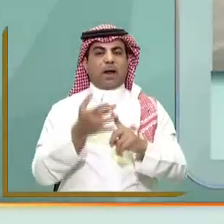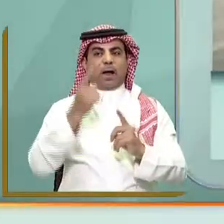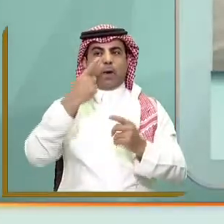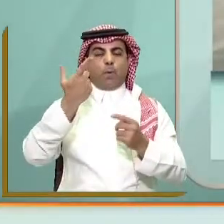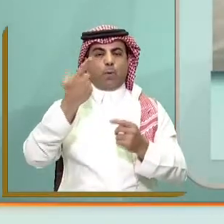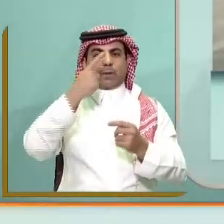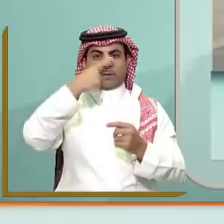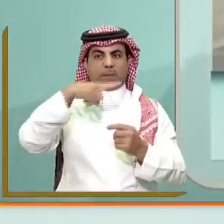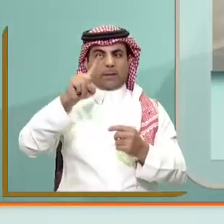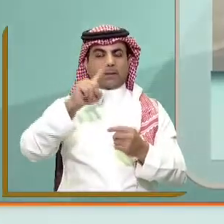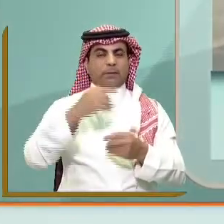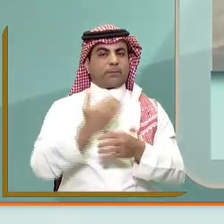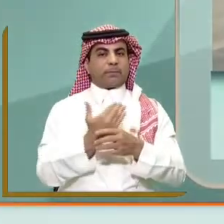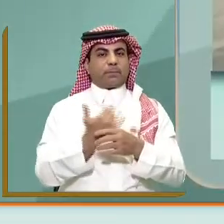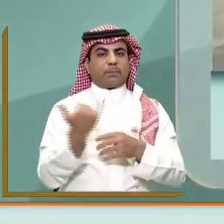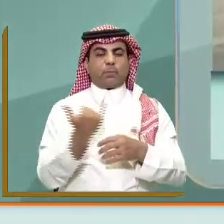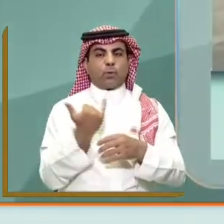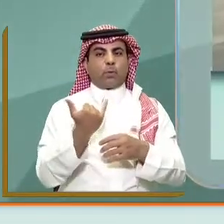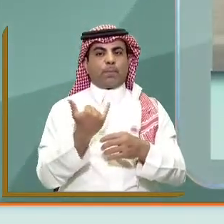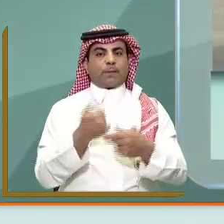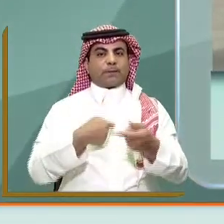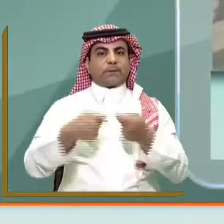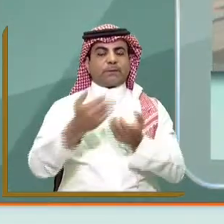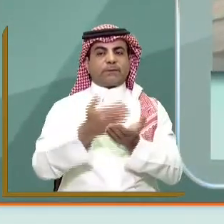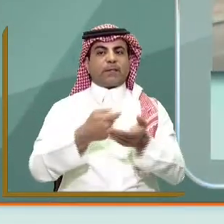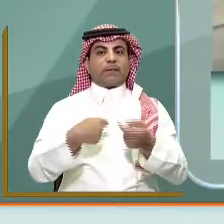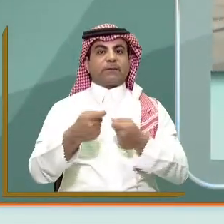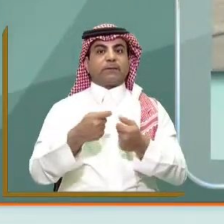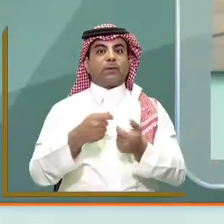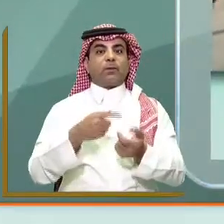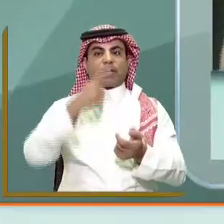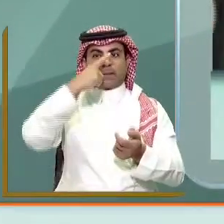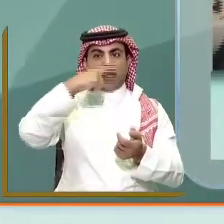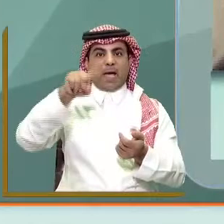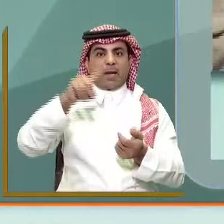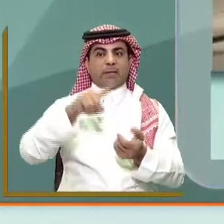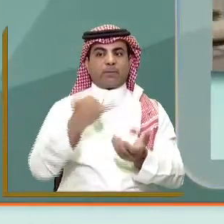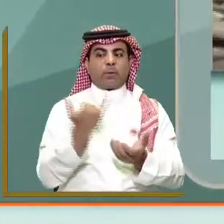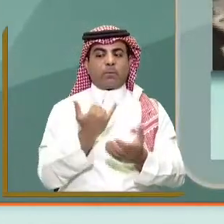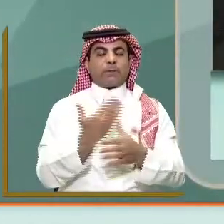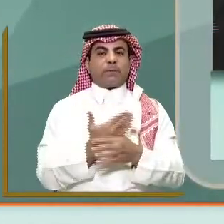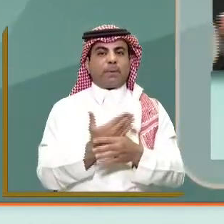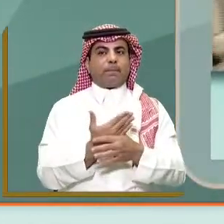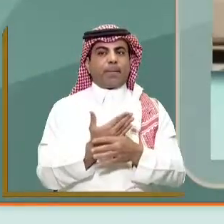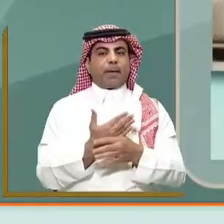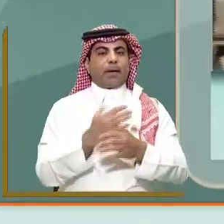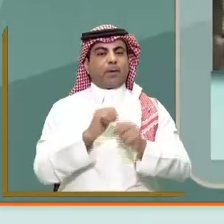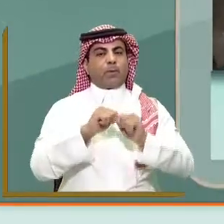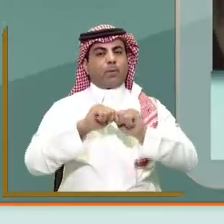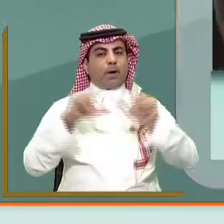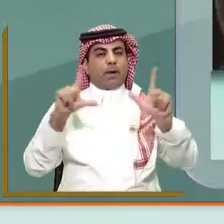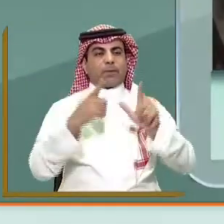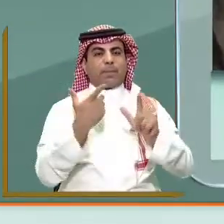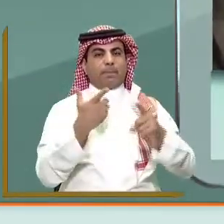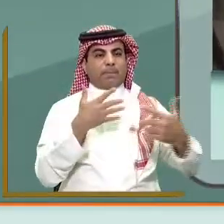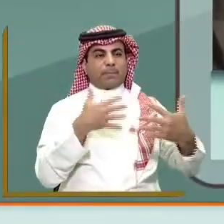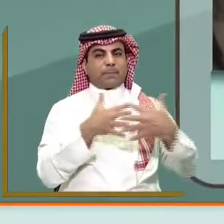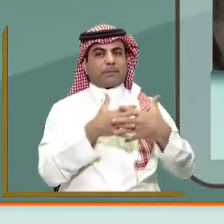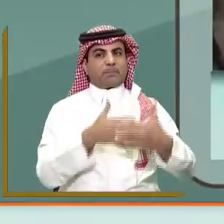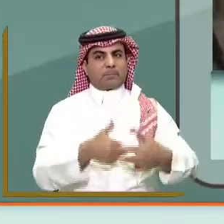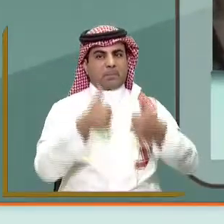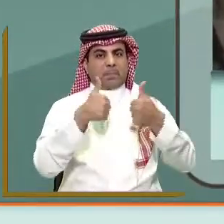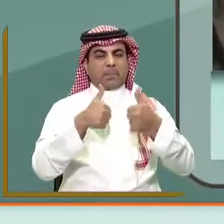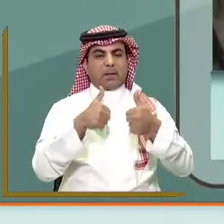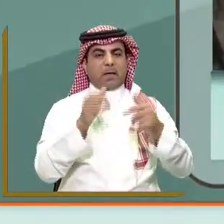نظرا لضخامة الاقتصادين السعودي والتايلندي، وكذلك لوجود أرضية مشتركة ممكن تفعيل